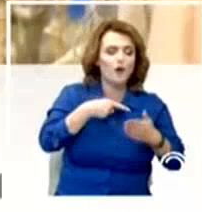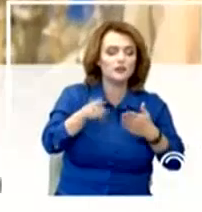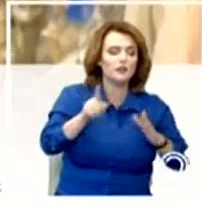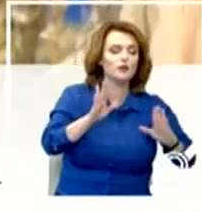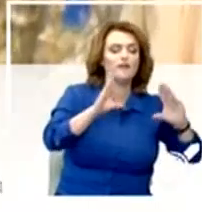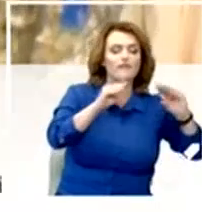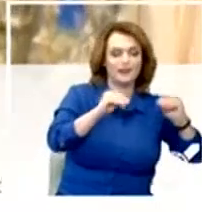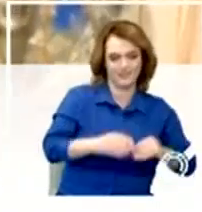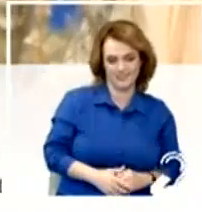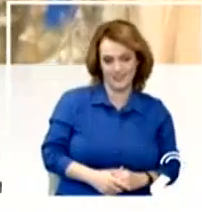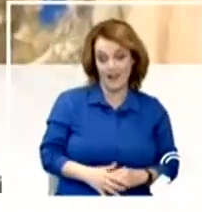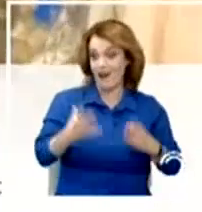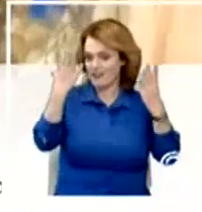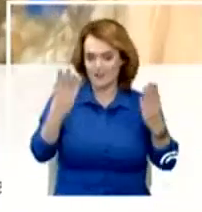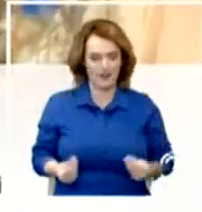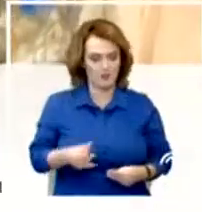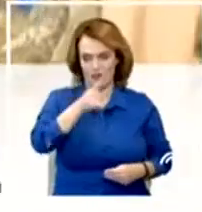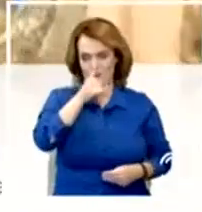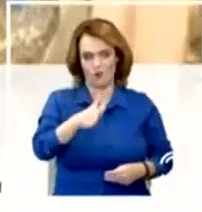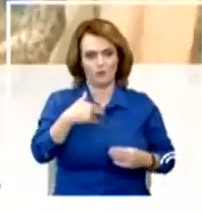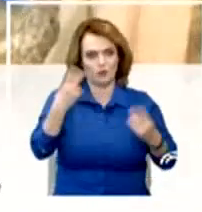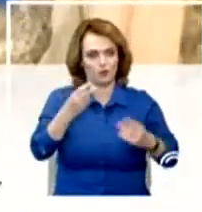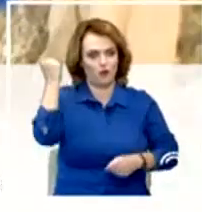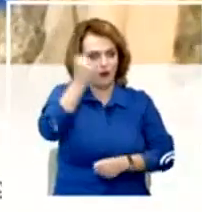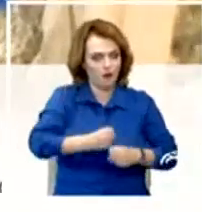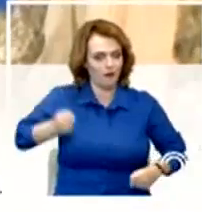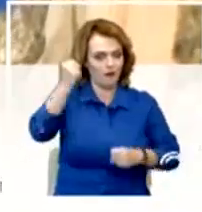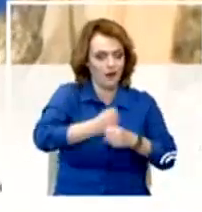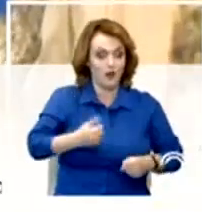Astăzi vedeți cum e la noi o zi muncitoare.